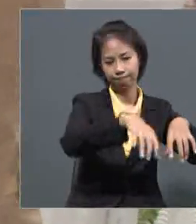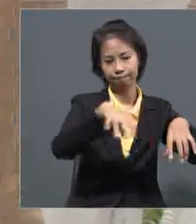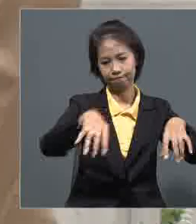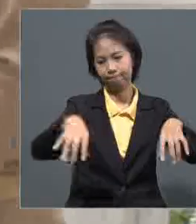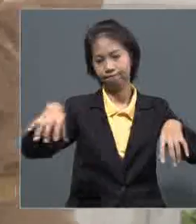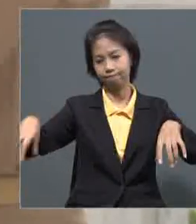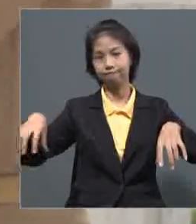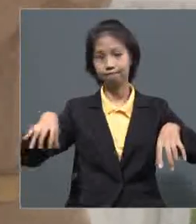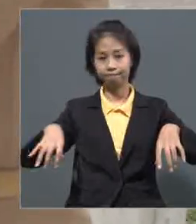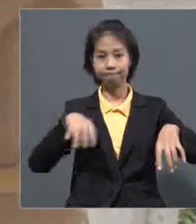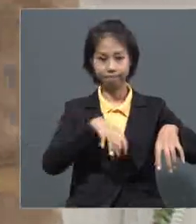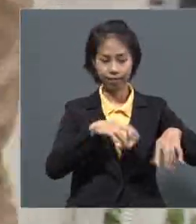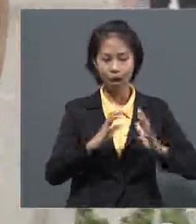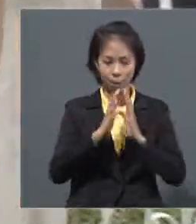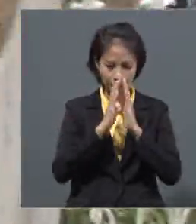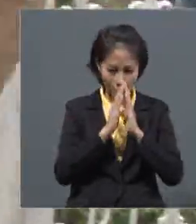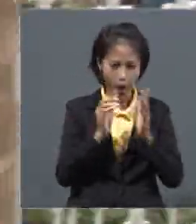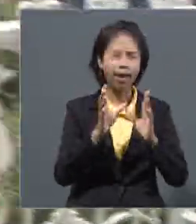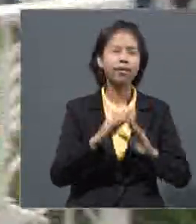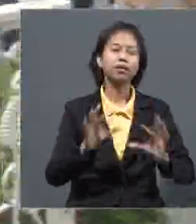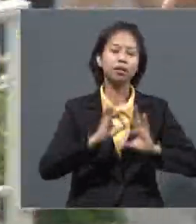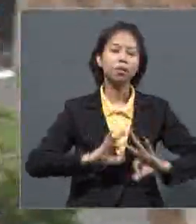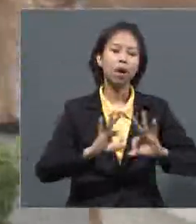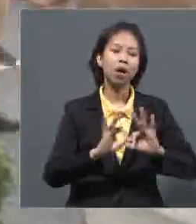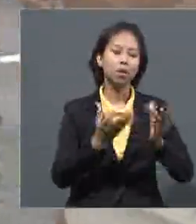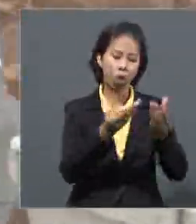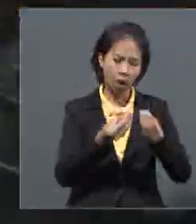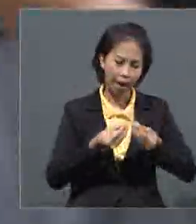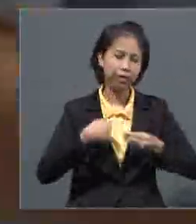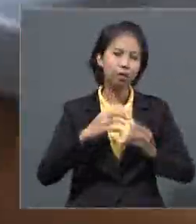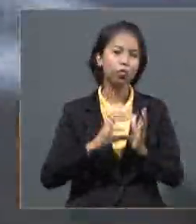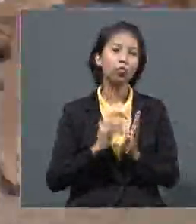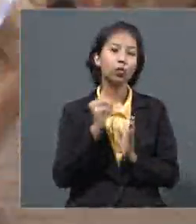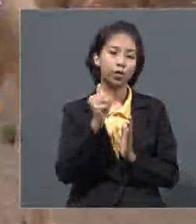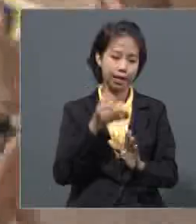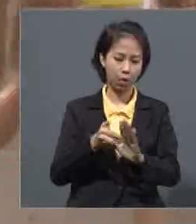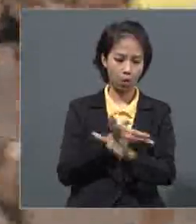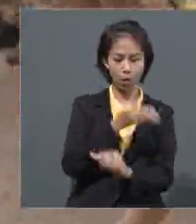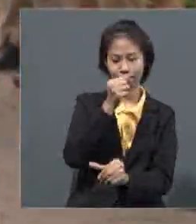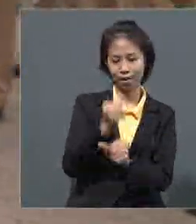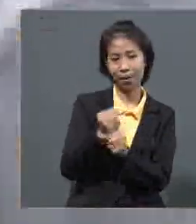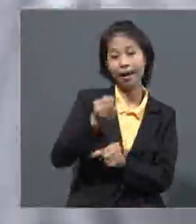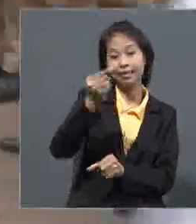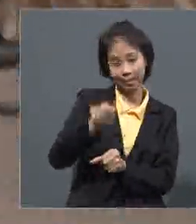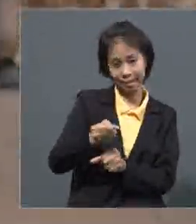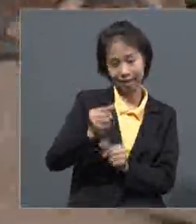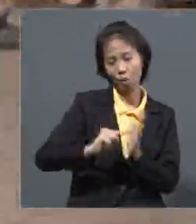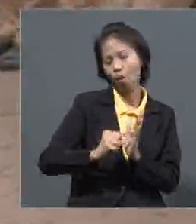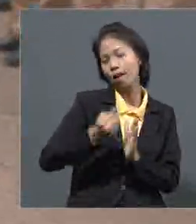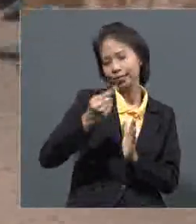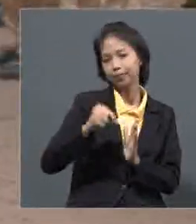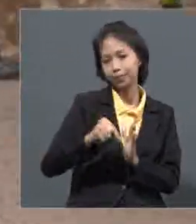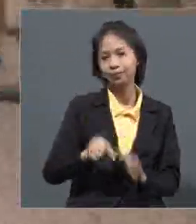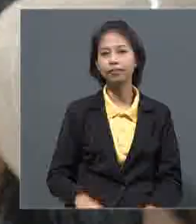เสนาบดีแห่งกระทรวงมหาดไทยเพื่อความเป็นสิริมงคลก่อนที่จะเข้าปฏิบัติหน้าที่เป็นวันแรกนั่นเองค่ะ ครับโดย